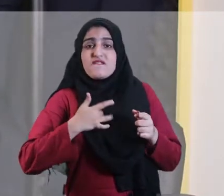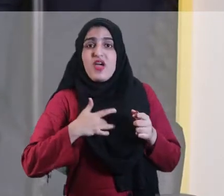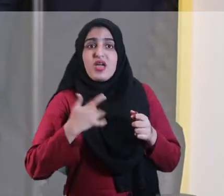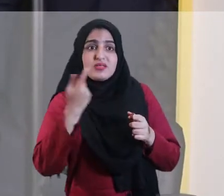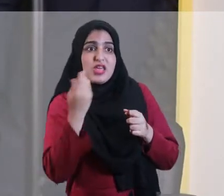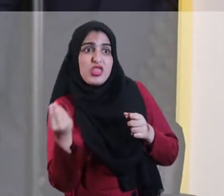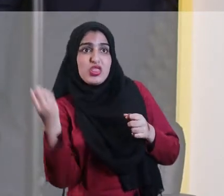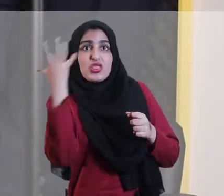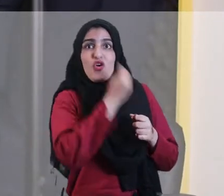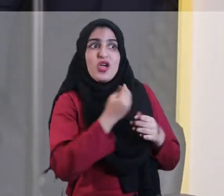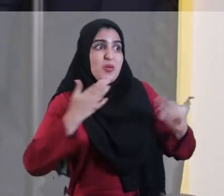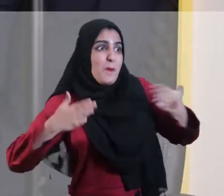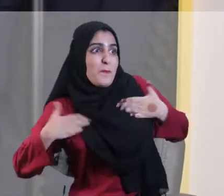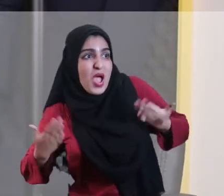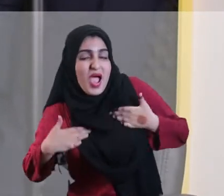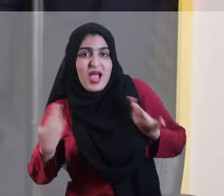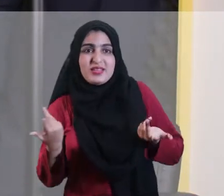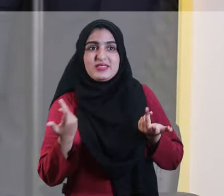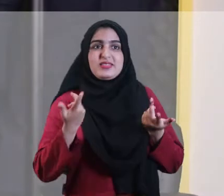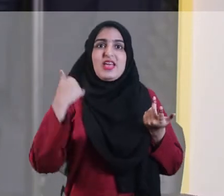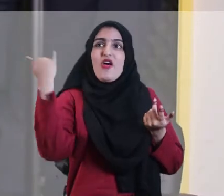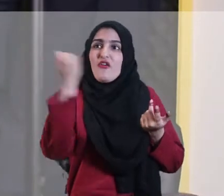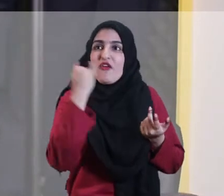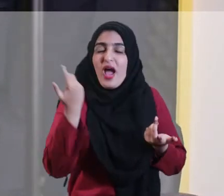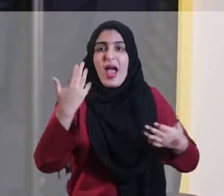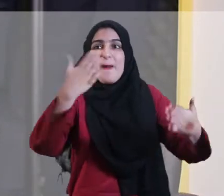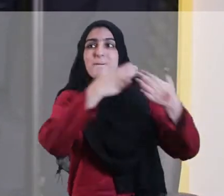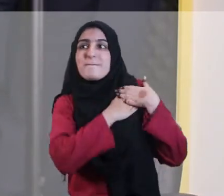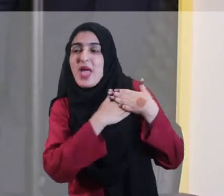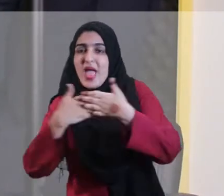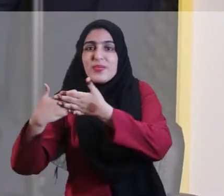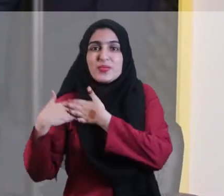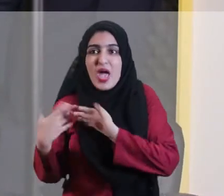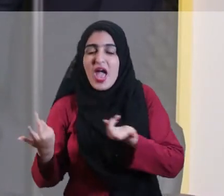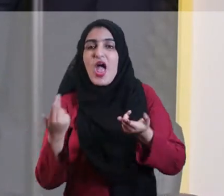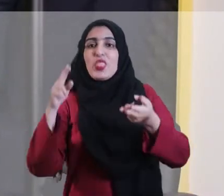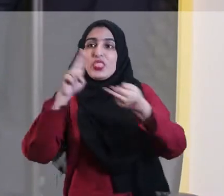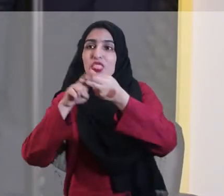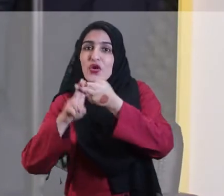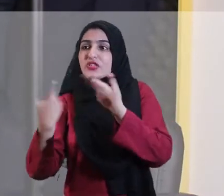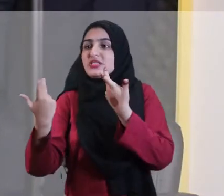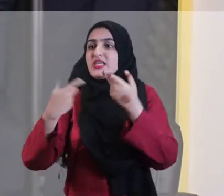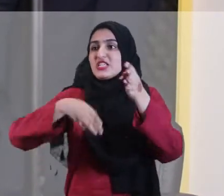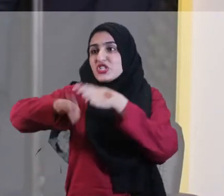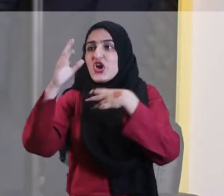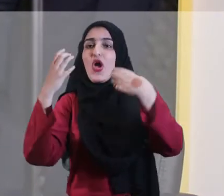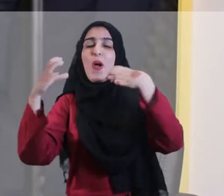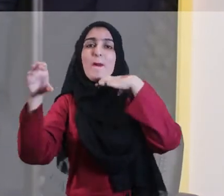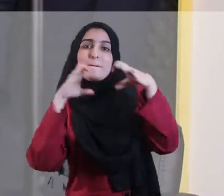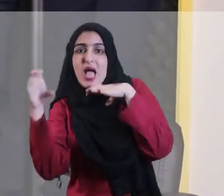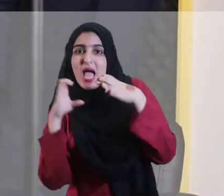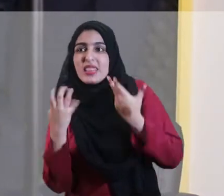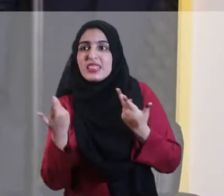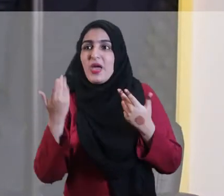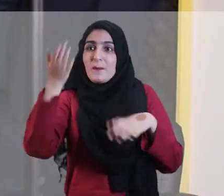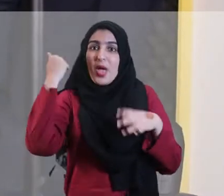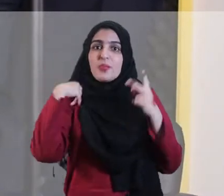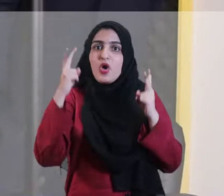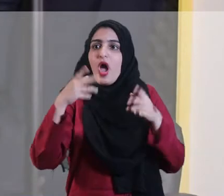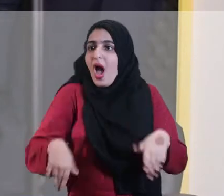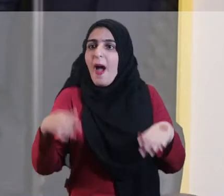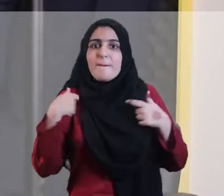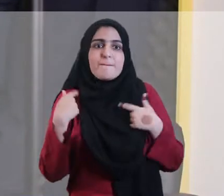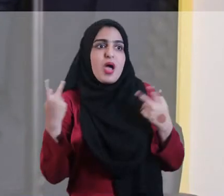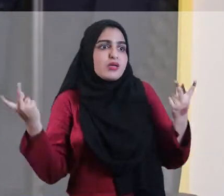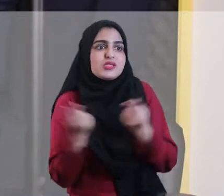कि जो day-to-day आपके जो इस थे केवल दहन को हक करना अपने बेस्ट फ्रेंड के साथ घर पर लगाना या जो नार्मल चीज हम